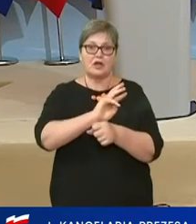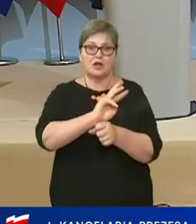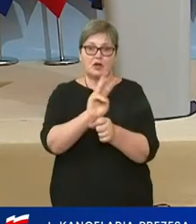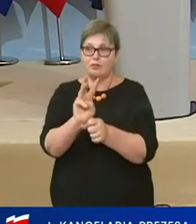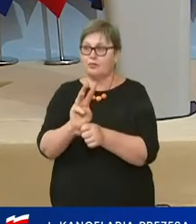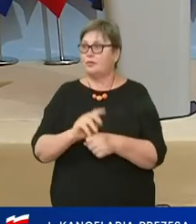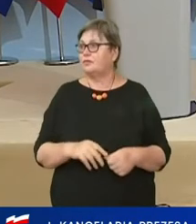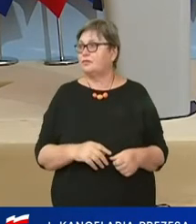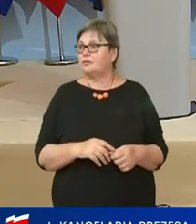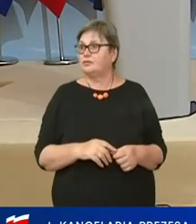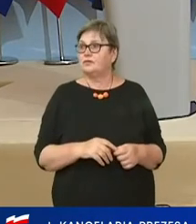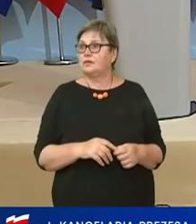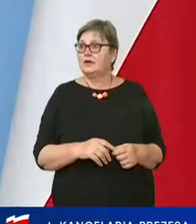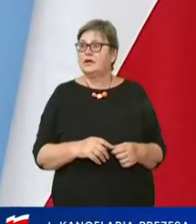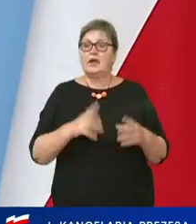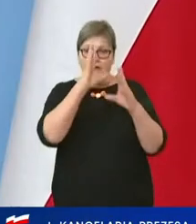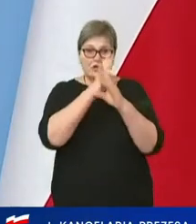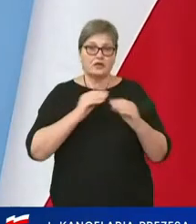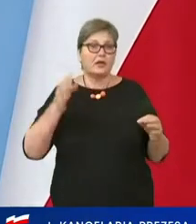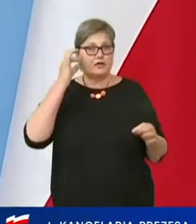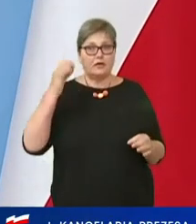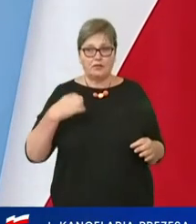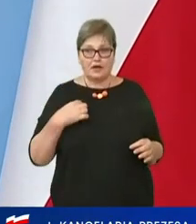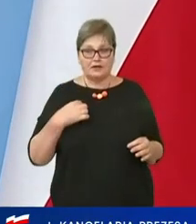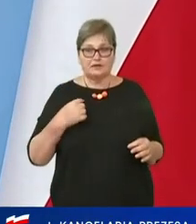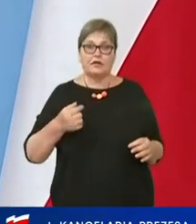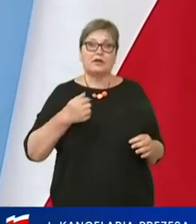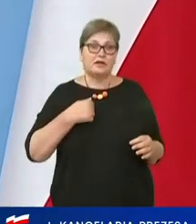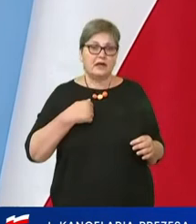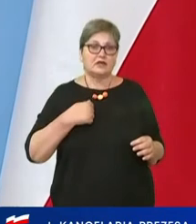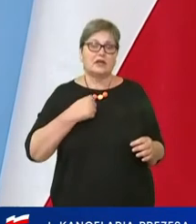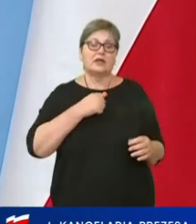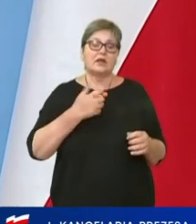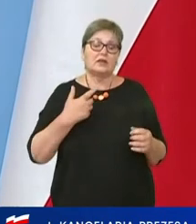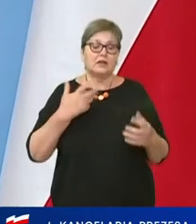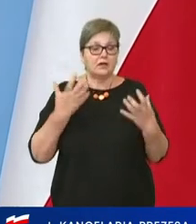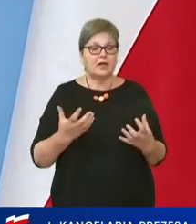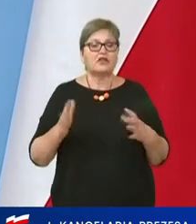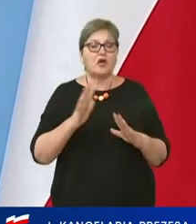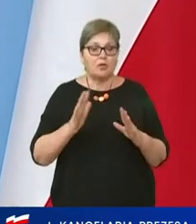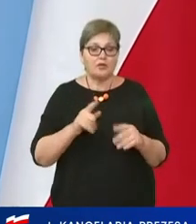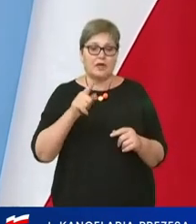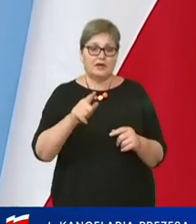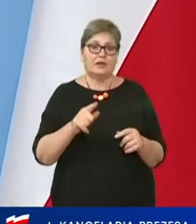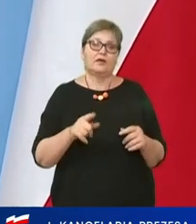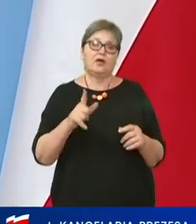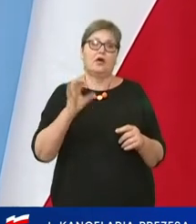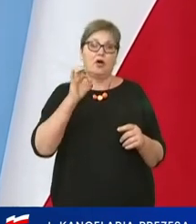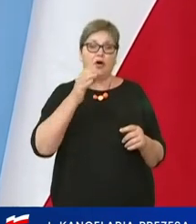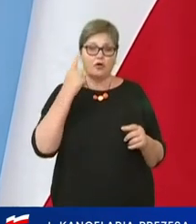Maląg o zabranie głosu. Szanowni Państwo, troska o osoby starsze, niepełnosprawne,